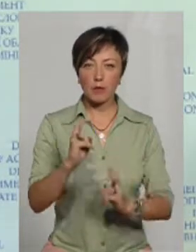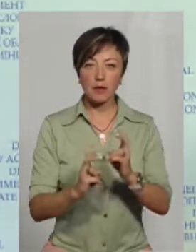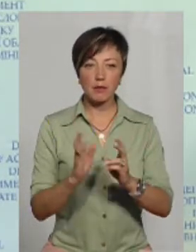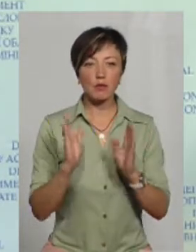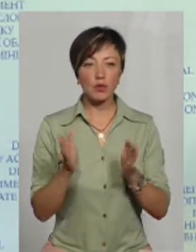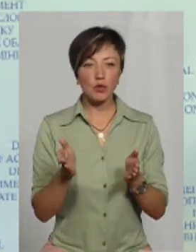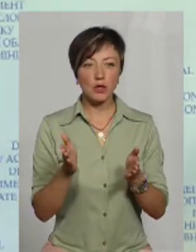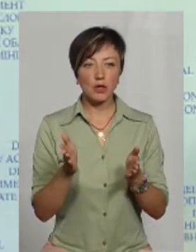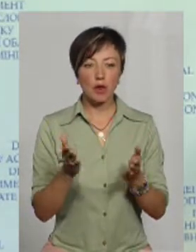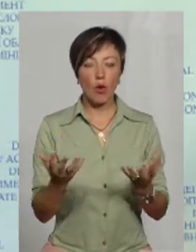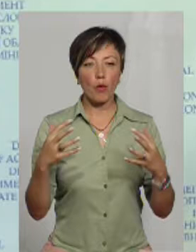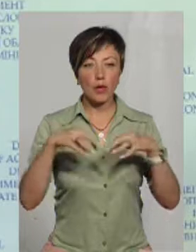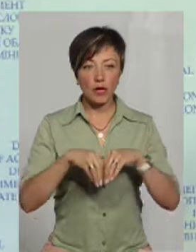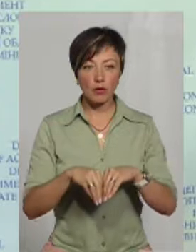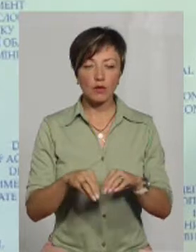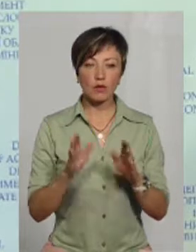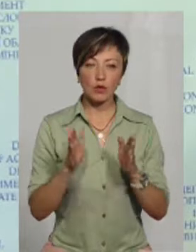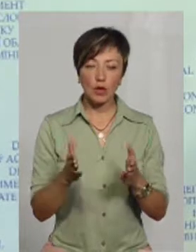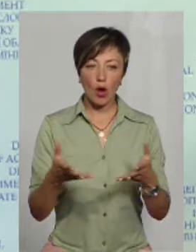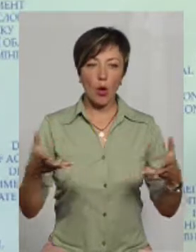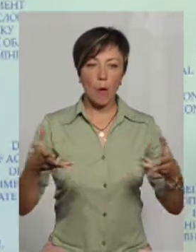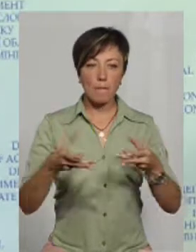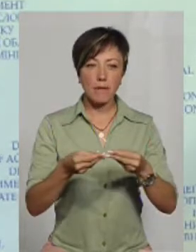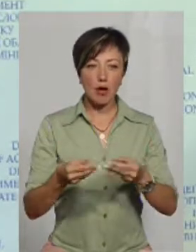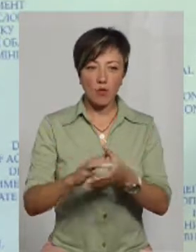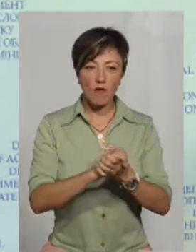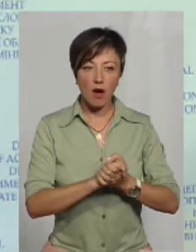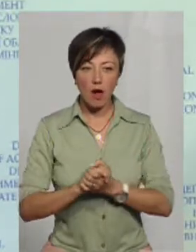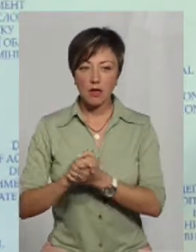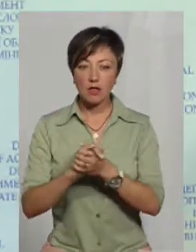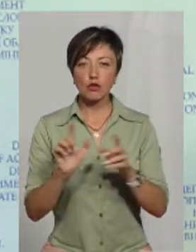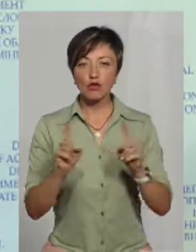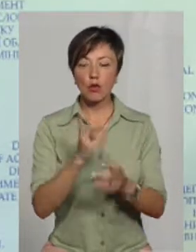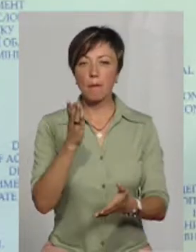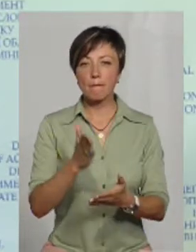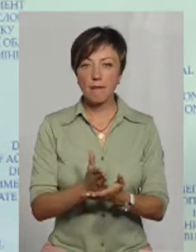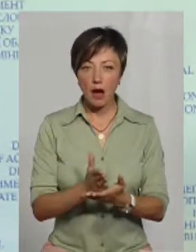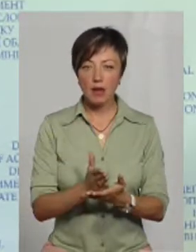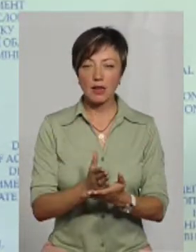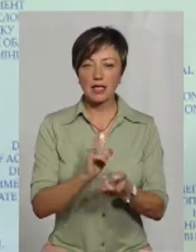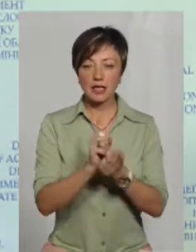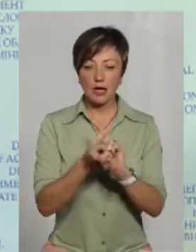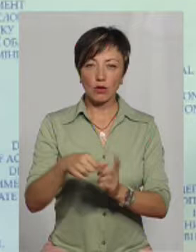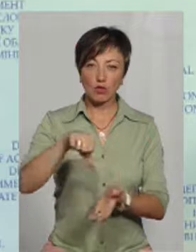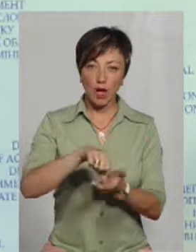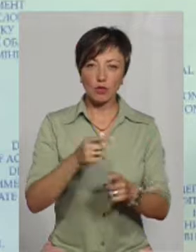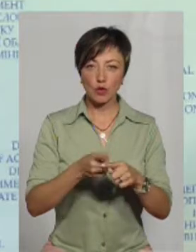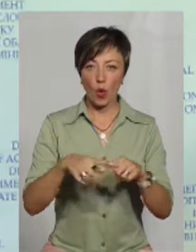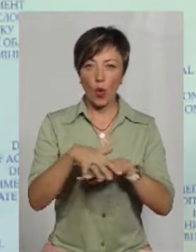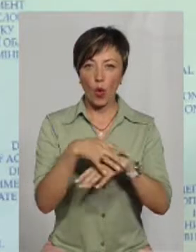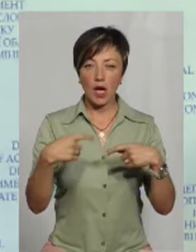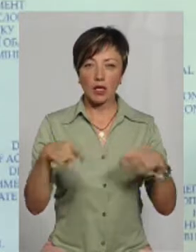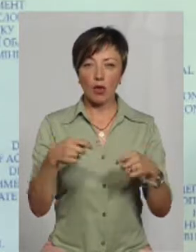будуть об'єднуватися, які будуть кооперуватися для того, щоб мати стати гравцем на цьому ринку